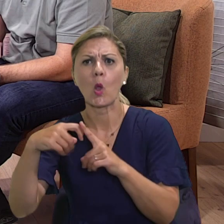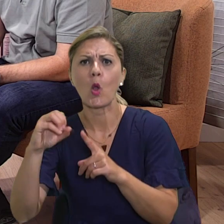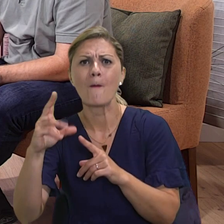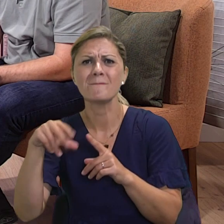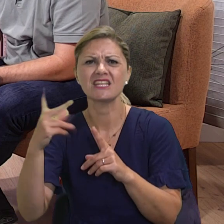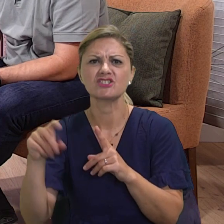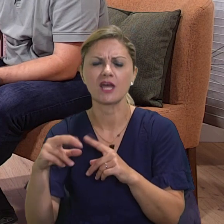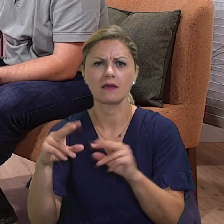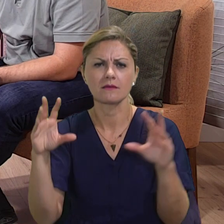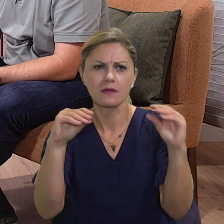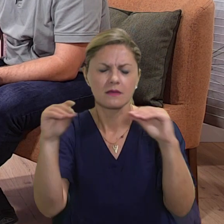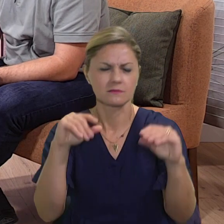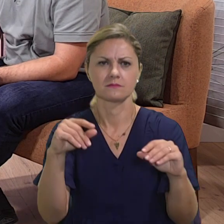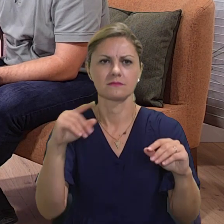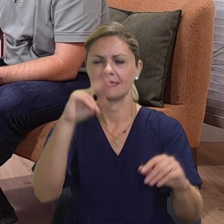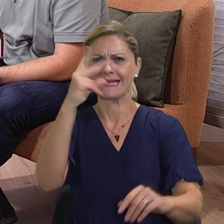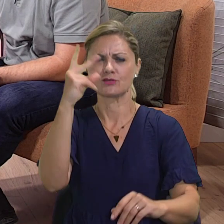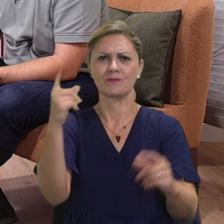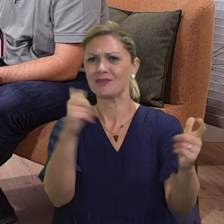višani, Komižani ne razumi.